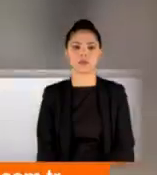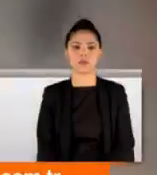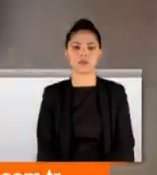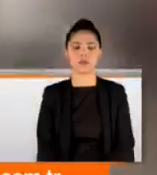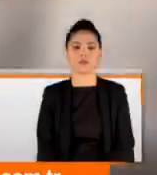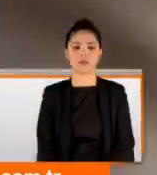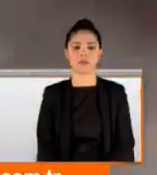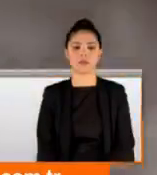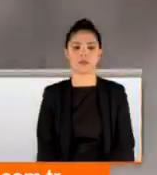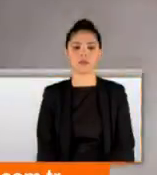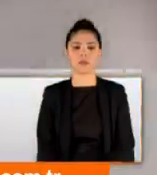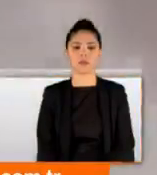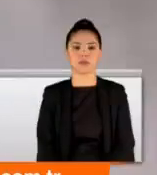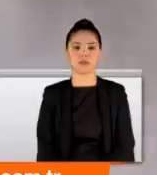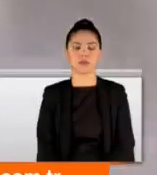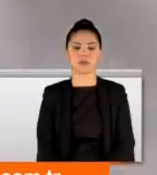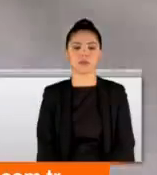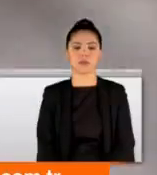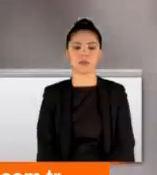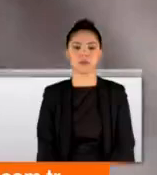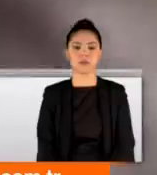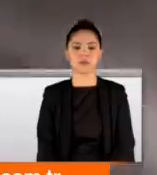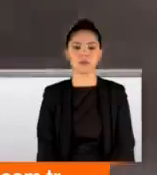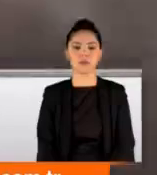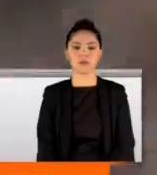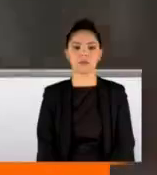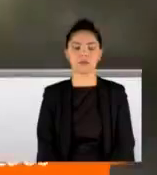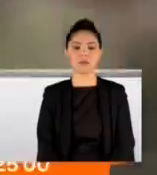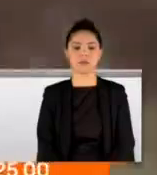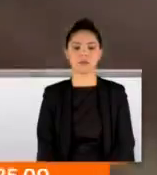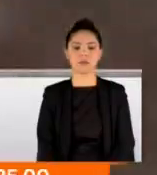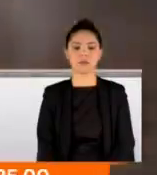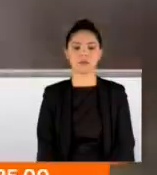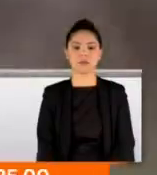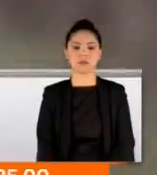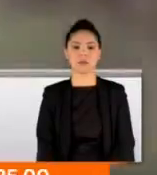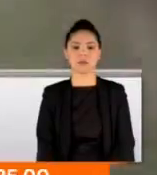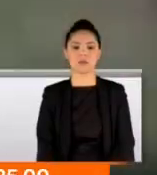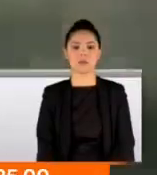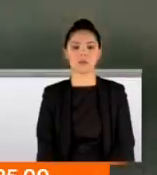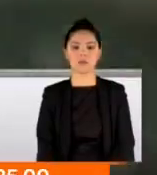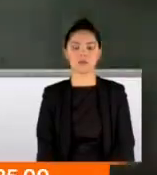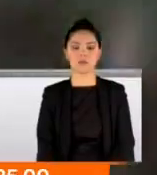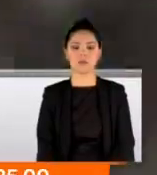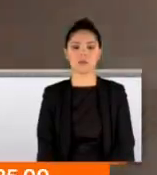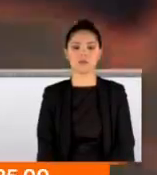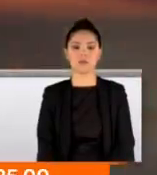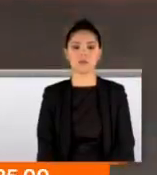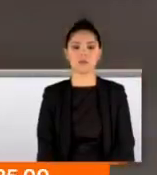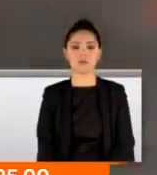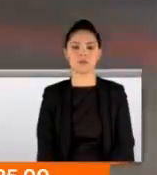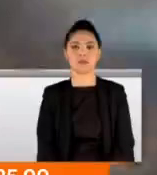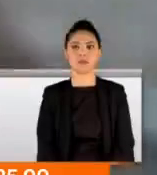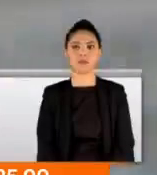Kayıklar karaya çıktı. Allah'ım sen göre. Korkma, korkma. Bunlar olur oğlum, depremden sonra oluyor zaten. Şu